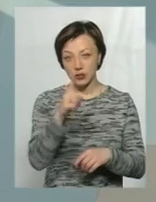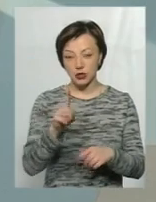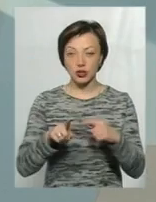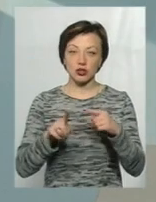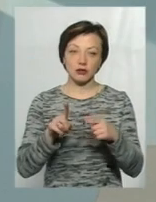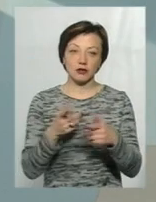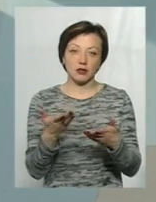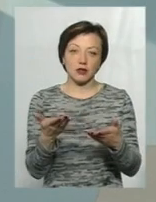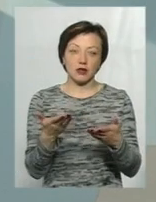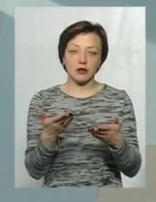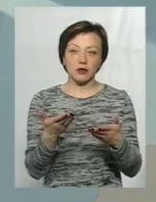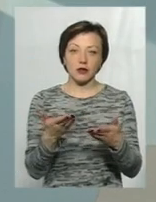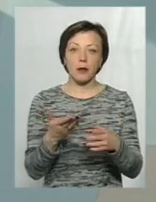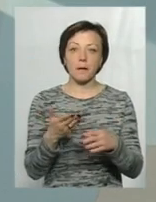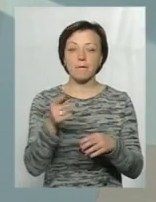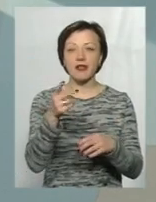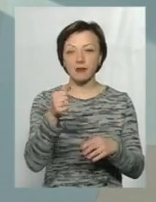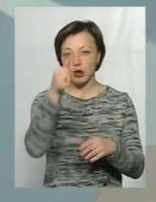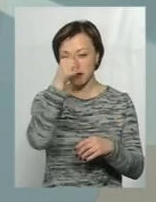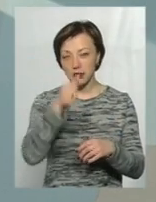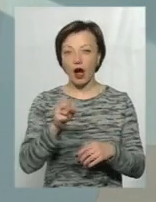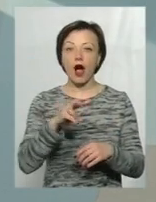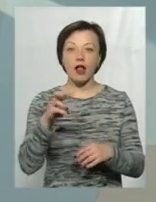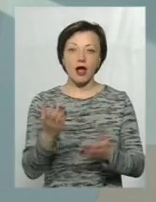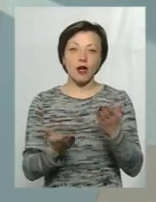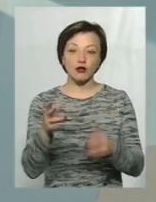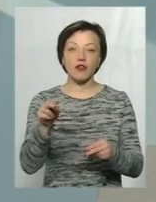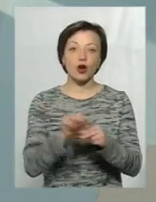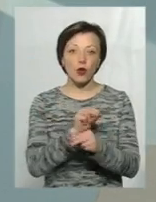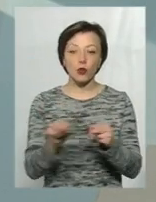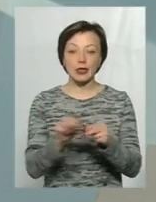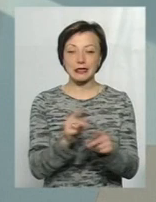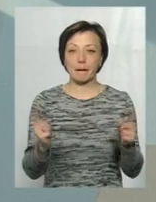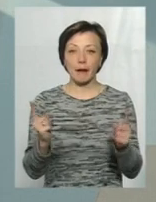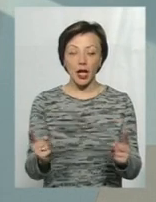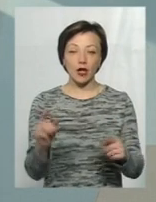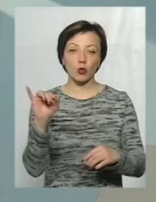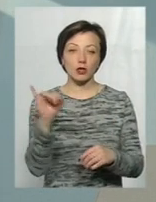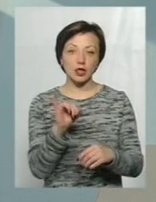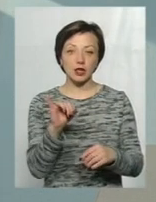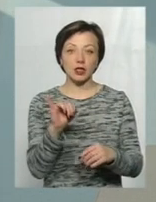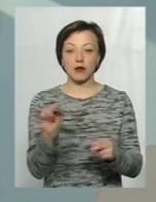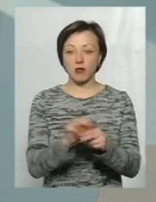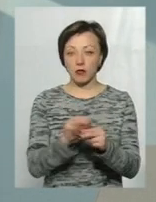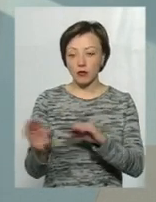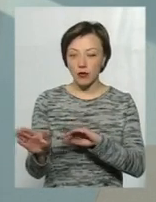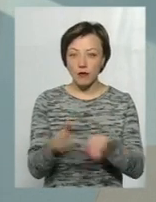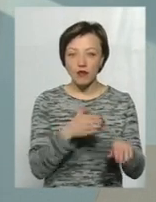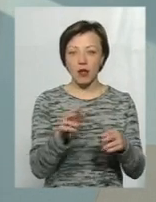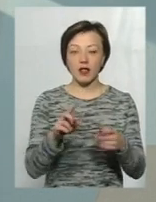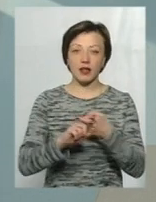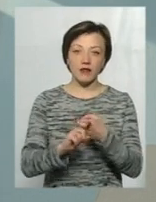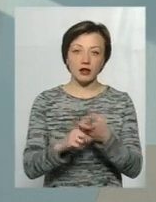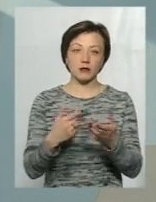через дві там півтора місяця чи два. Але якщо ви лікуєтесь якийсь період і пролікували інфекцію, якщо це